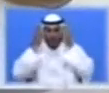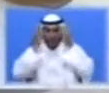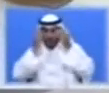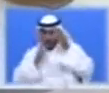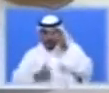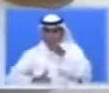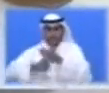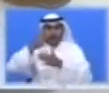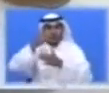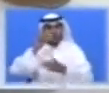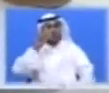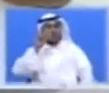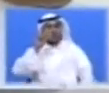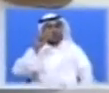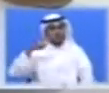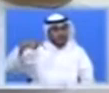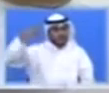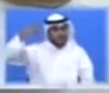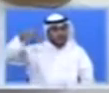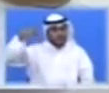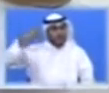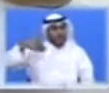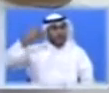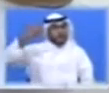عالميا، أنا أعتقد نستطيع أن نصنع